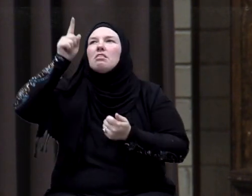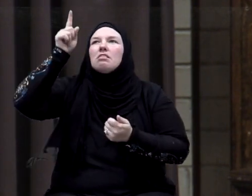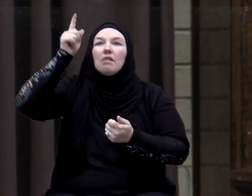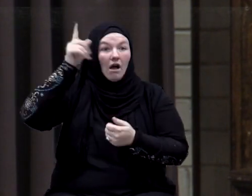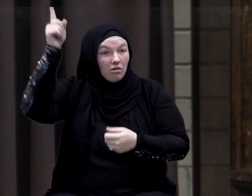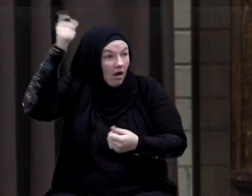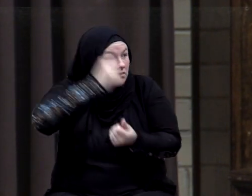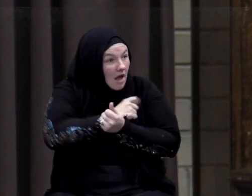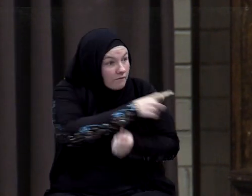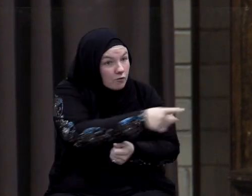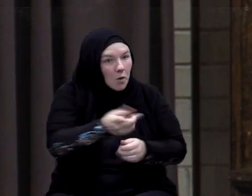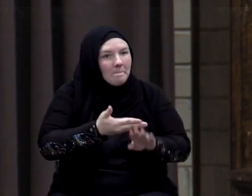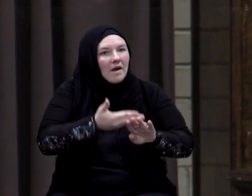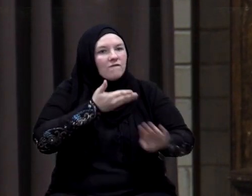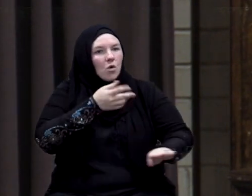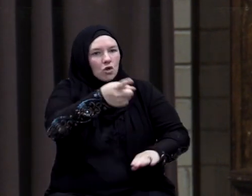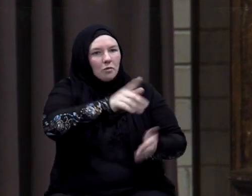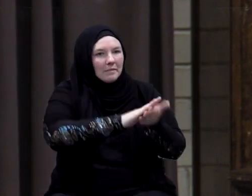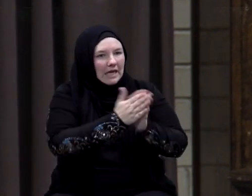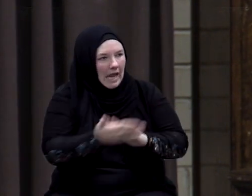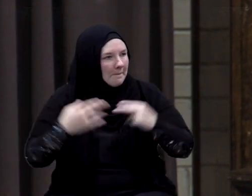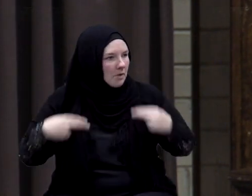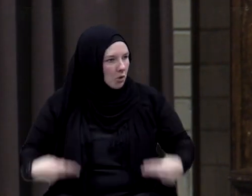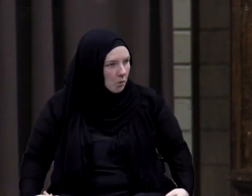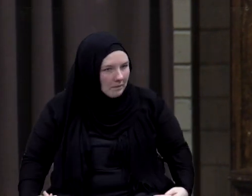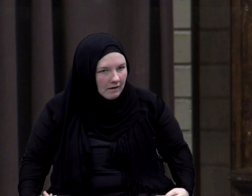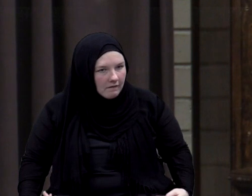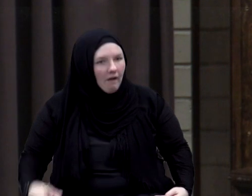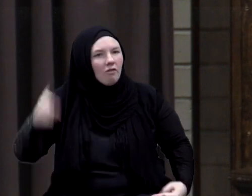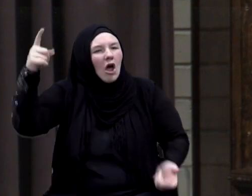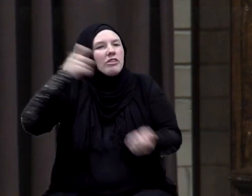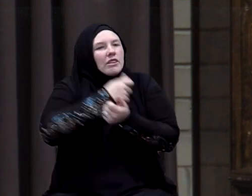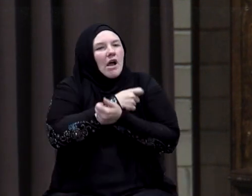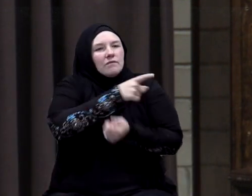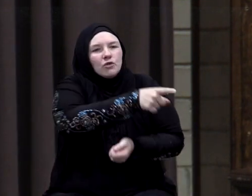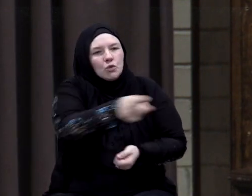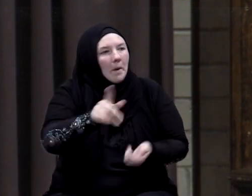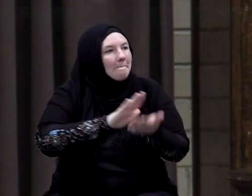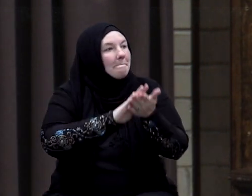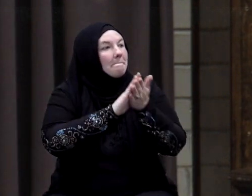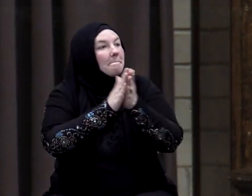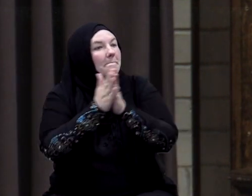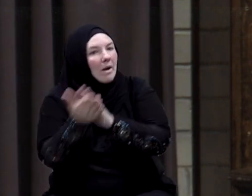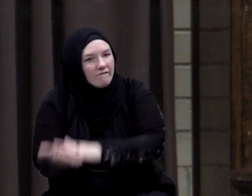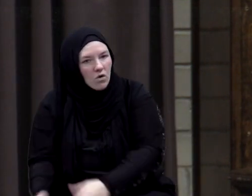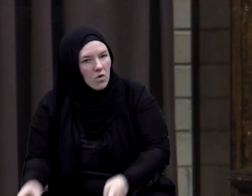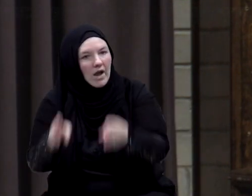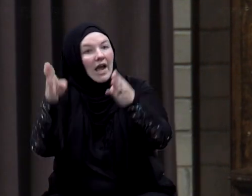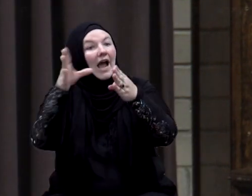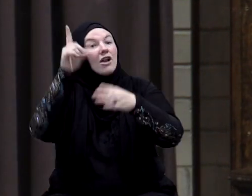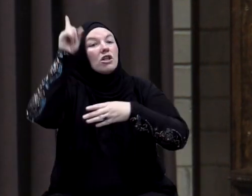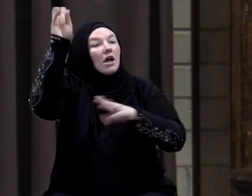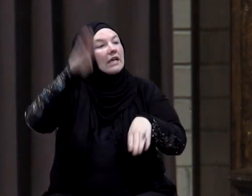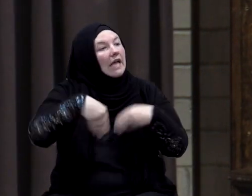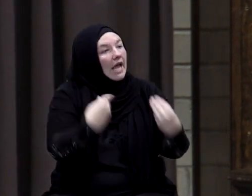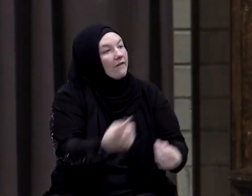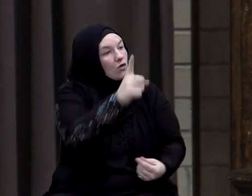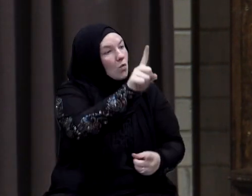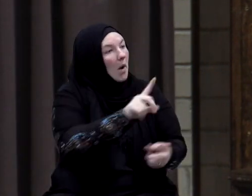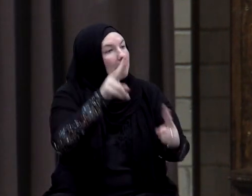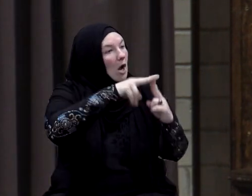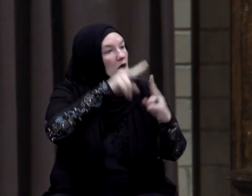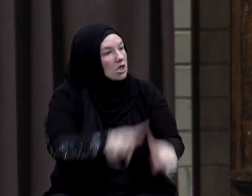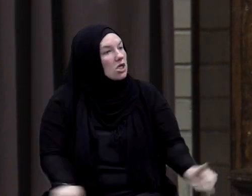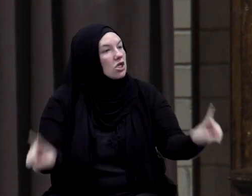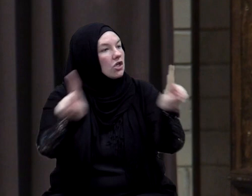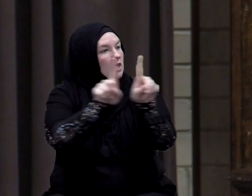you. So He gave you a companion who's made of the same material. يَا